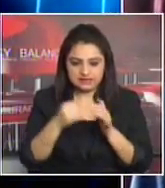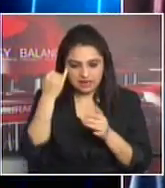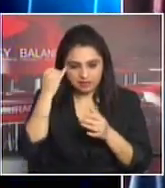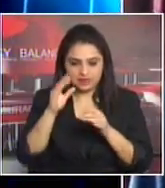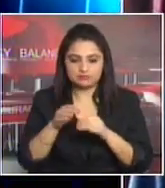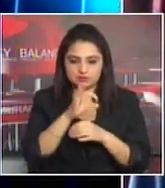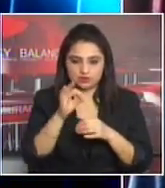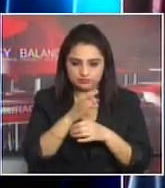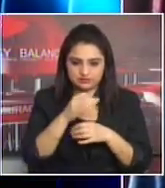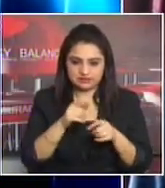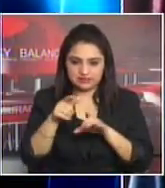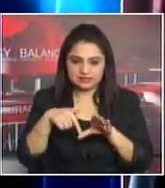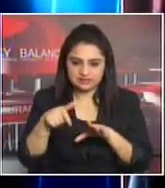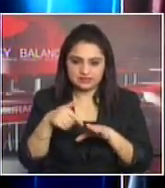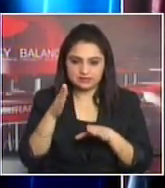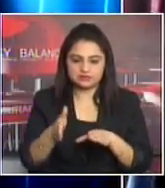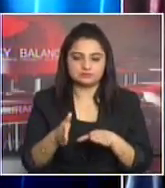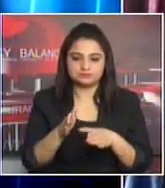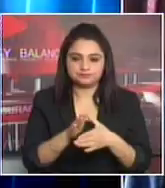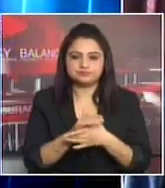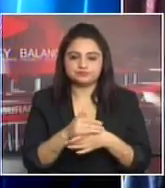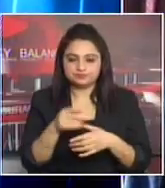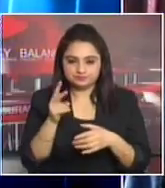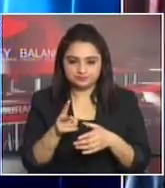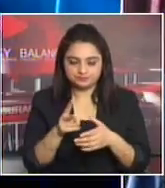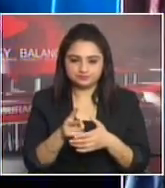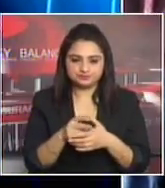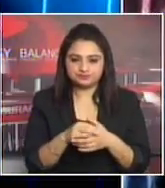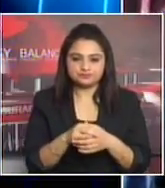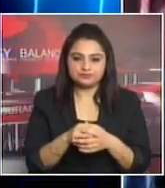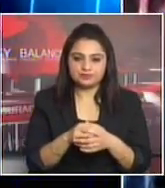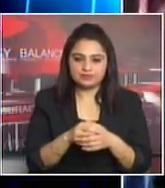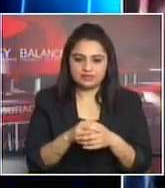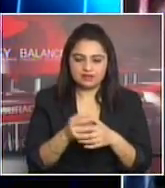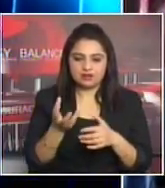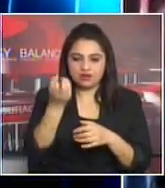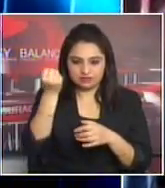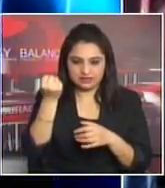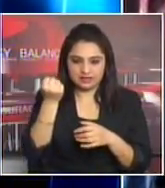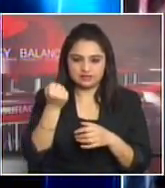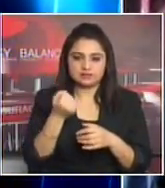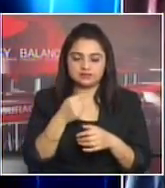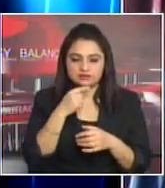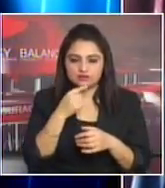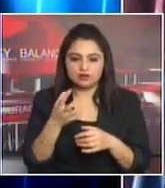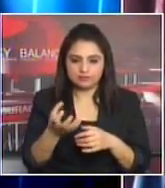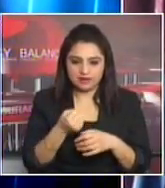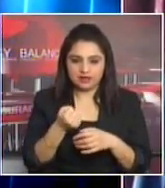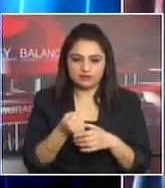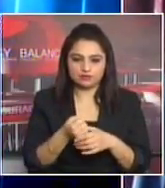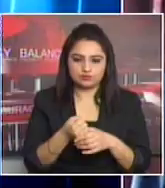रविन महर्जन। गाविस भवन बनाउने हामीलाई त्यो शीर्षकबाट चाहिँ अख्तियारी आउने गर्थ्यो, पोहोर परार अथवा